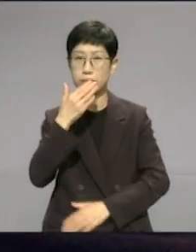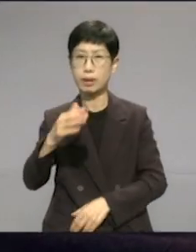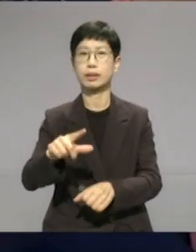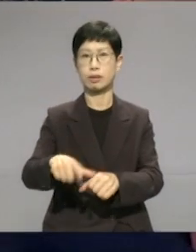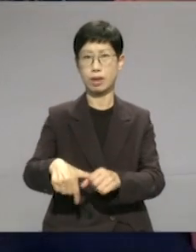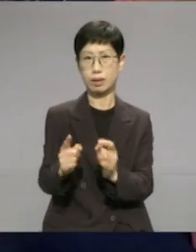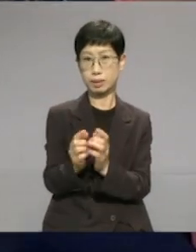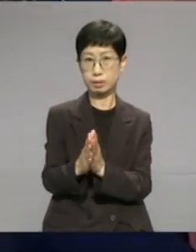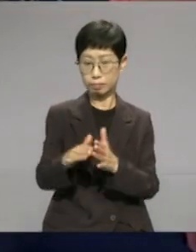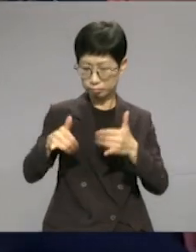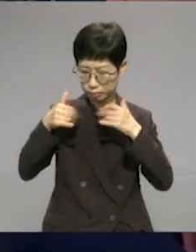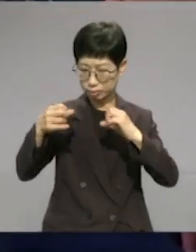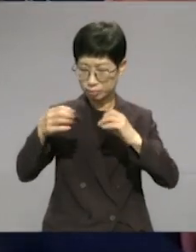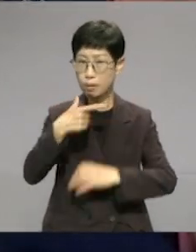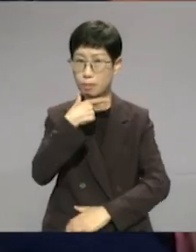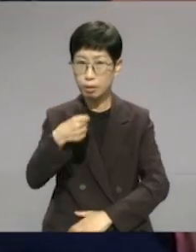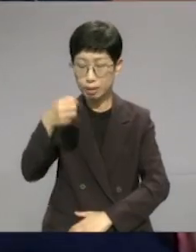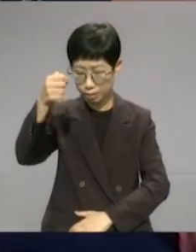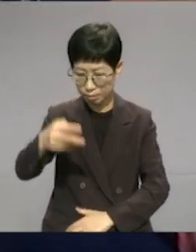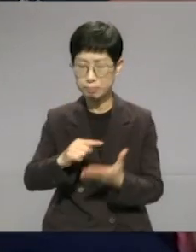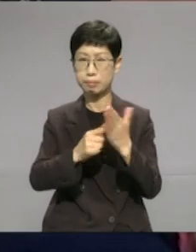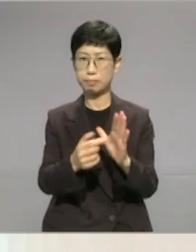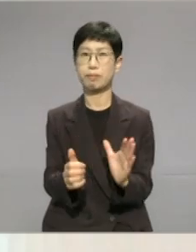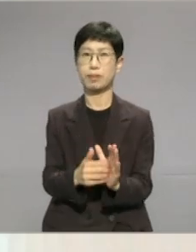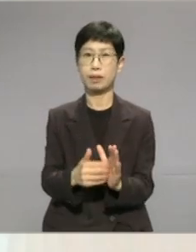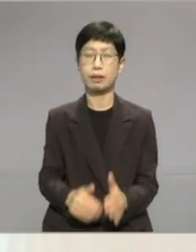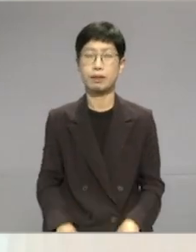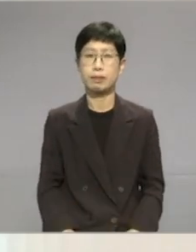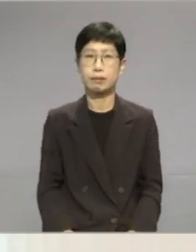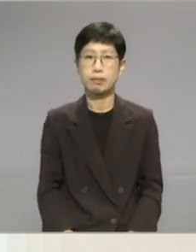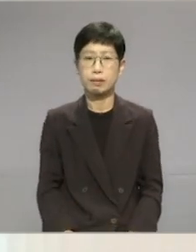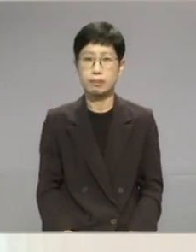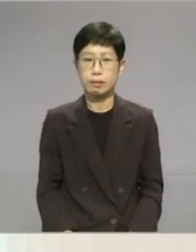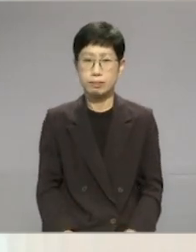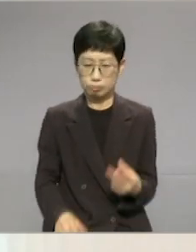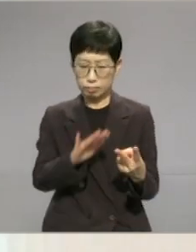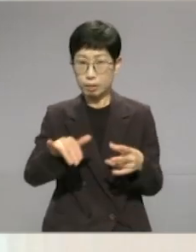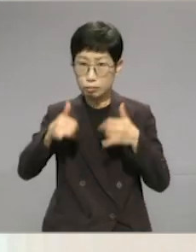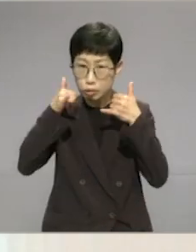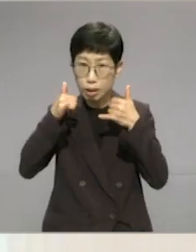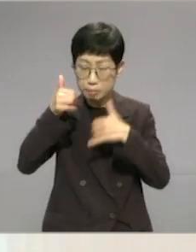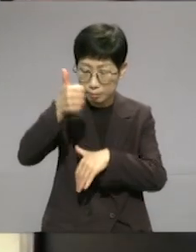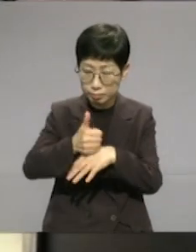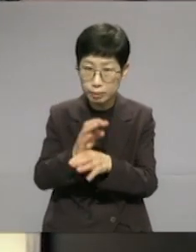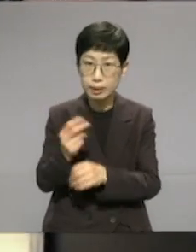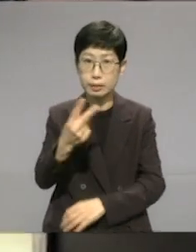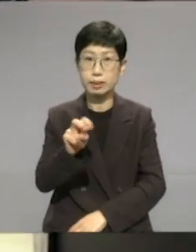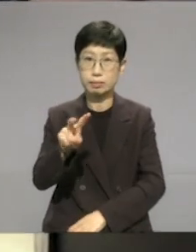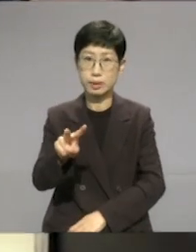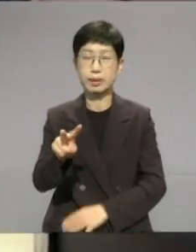직접 접촉하겠다는 의사를 수차례 밝혔다고 언론들은 전했습니다. 두 정상의 통화는 2022년